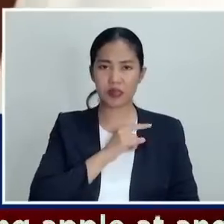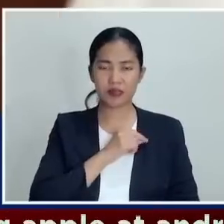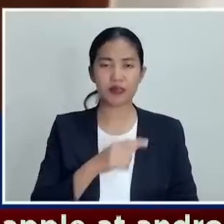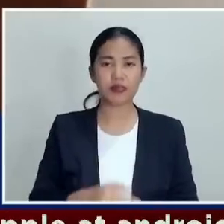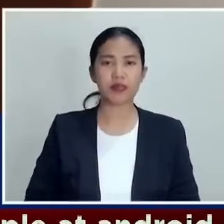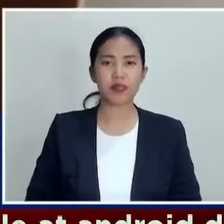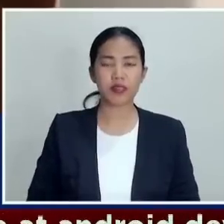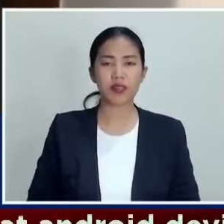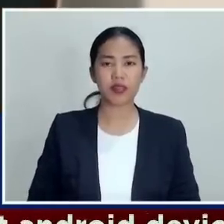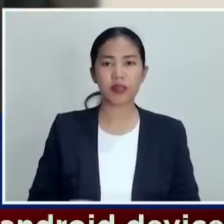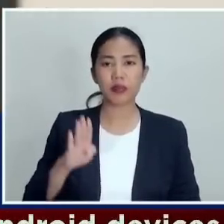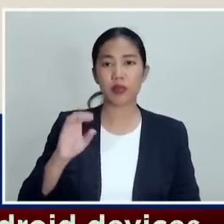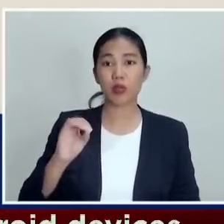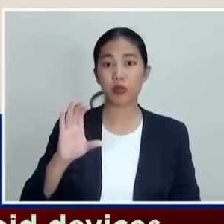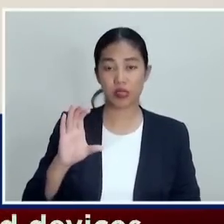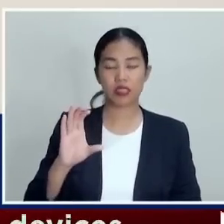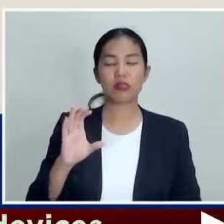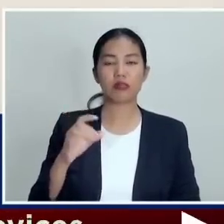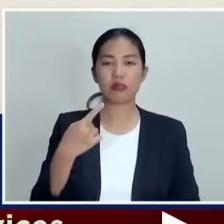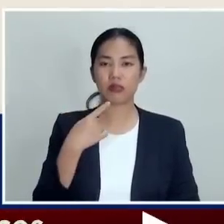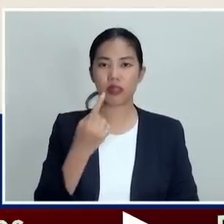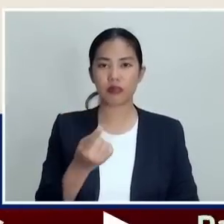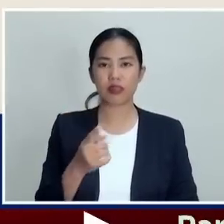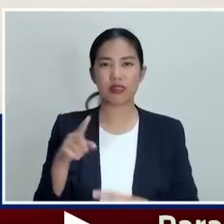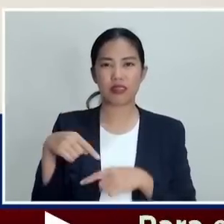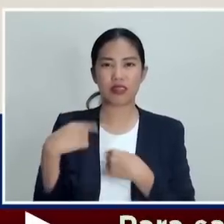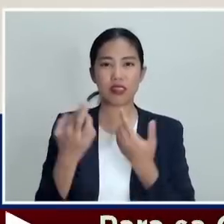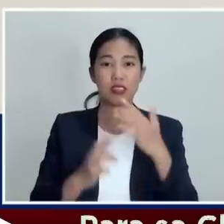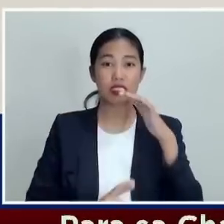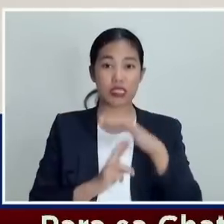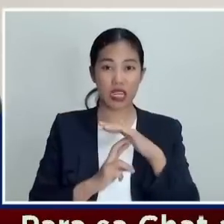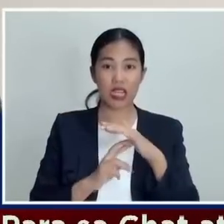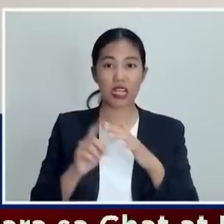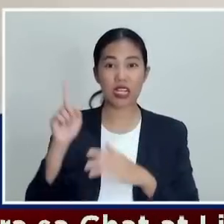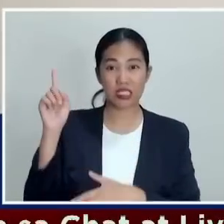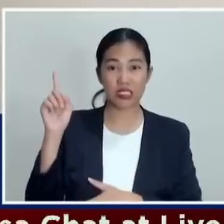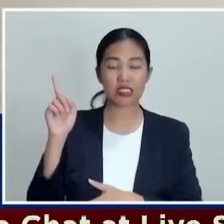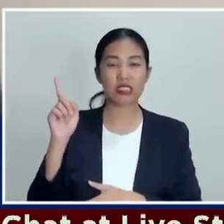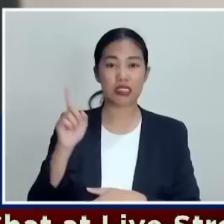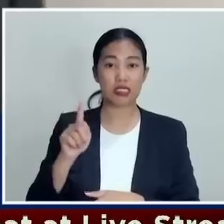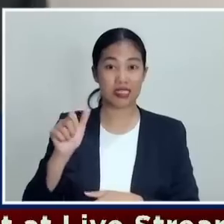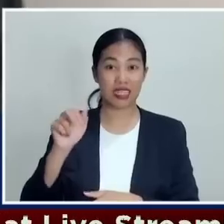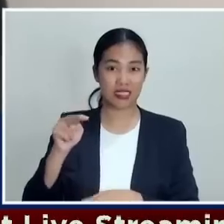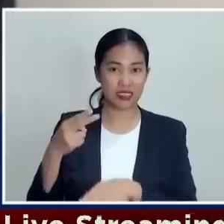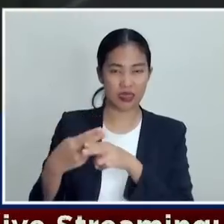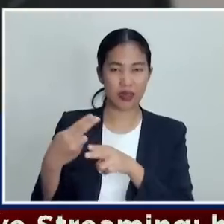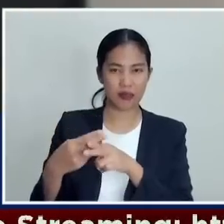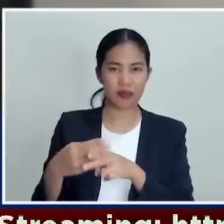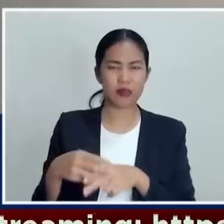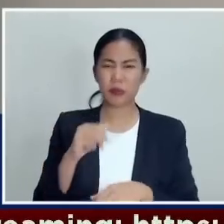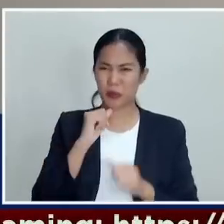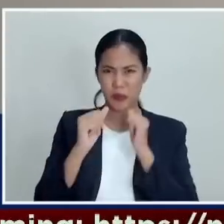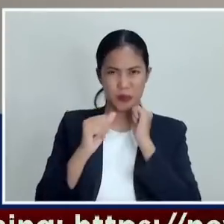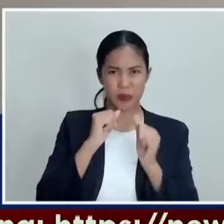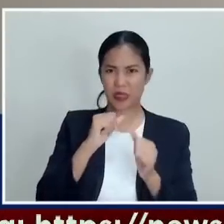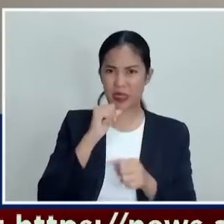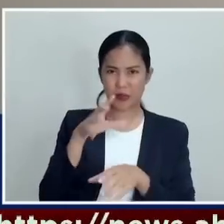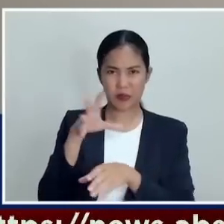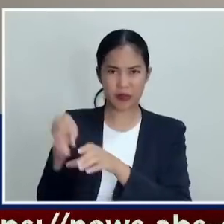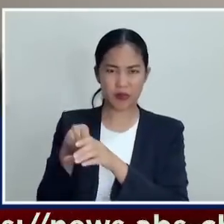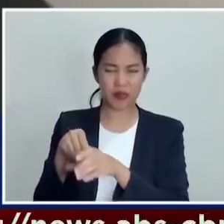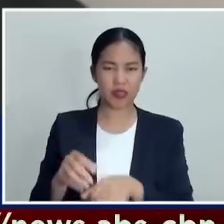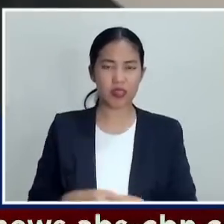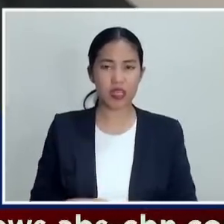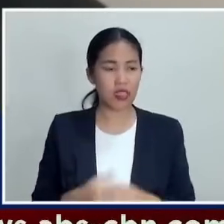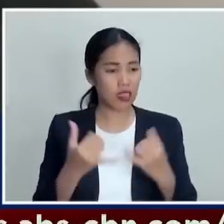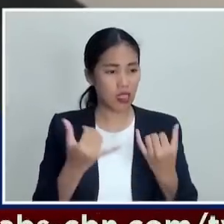Bureau of Customs, matagal nang retirado sa serbisyo si Tan. Itinanggi ni Tan na kasabwat siya sa pangingikil. Inaakusahan kayo na ng